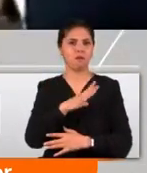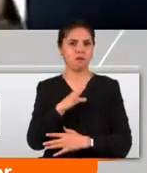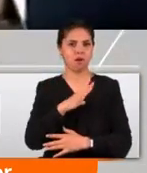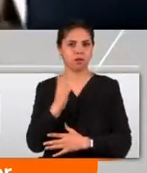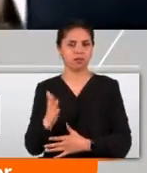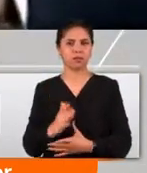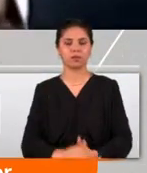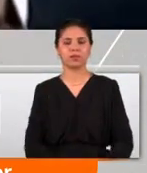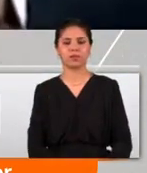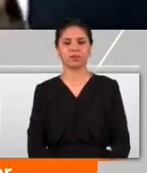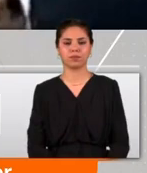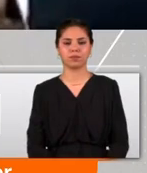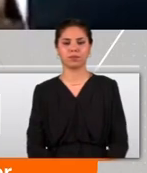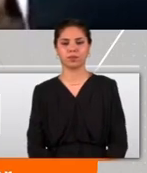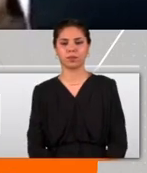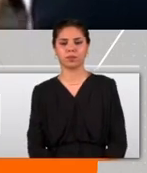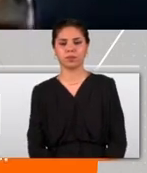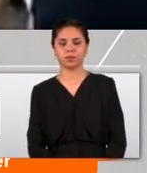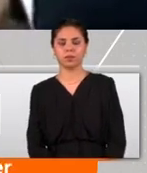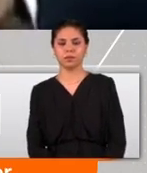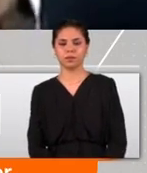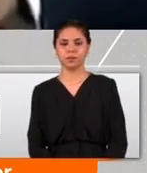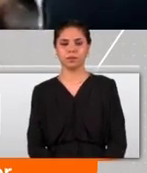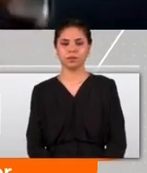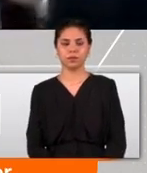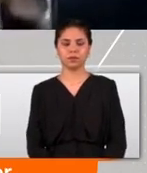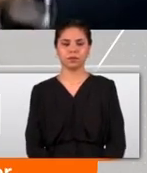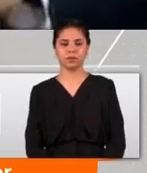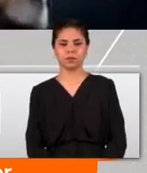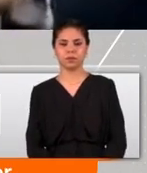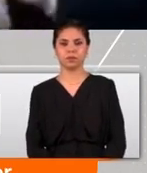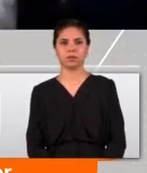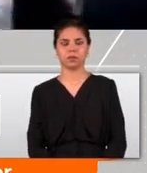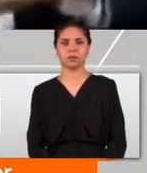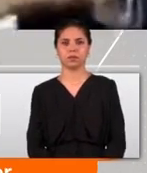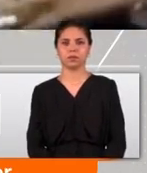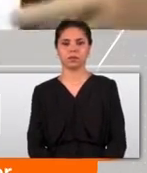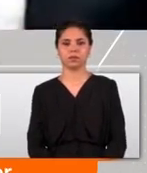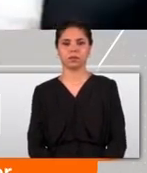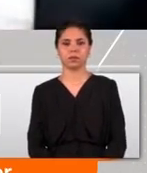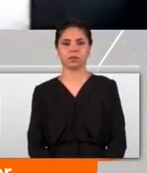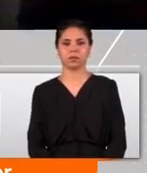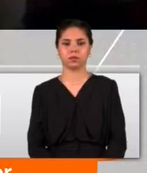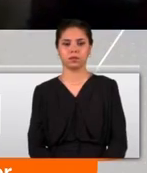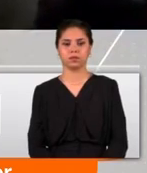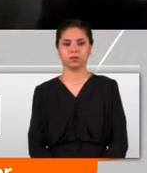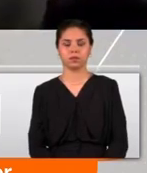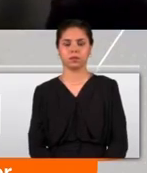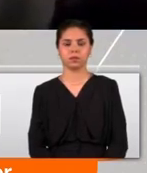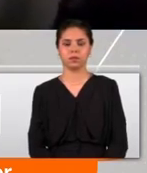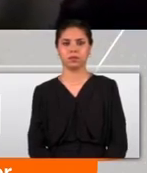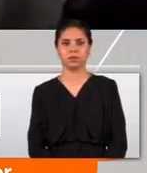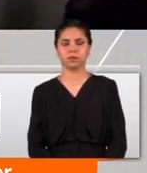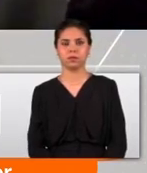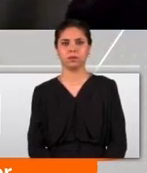evvel Yaşar okuyan aradı. Şu anda 8-9 kişi bir araya toplanmışlar. Yarın bir grup belki de açıklama yapacaklar. Neden